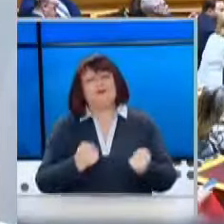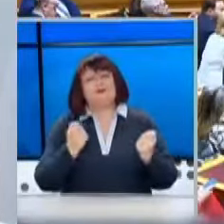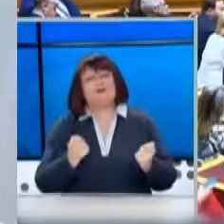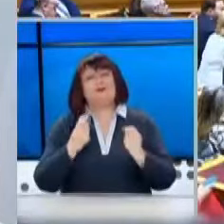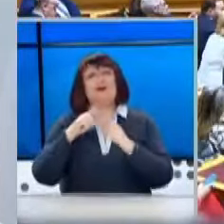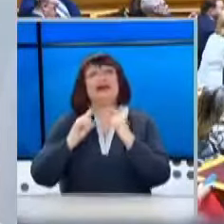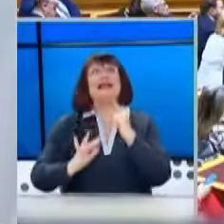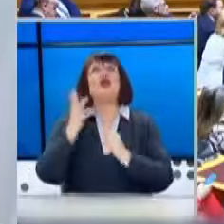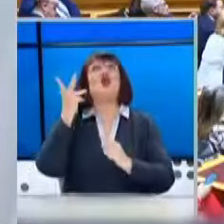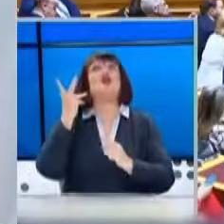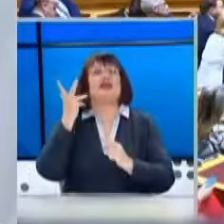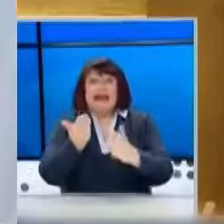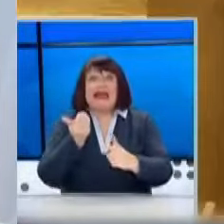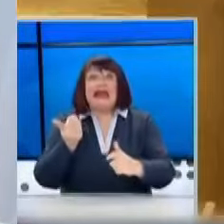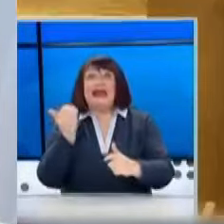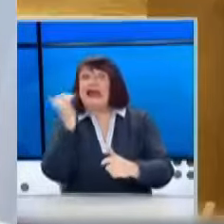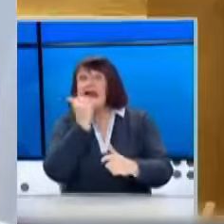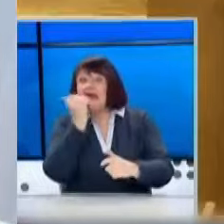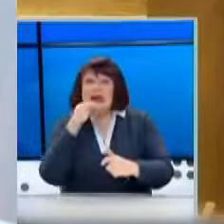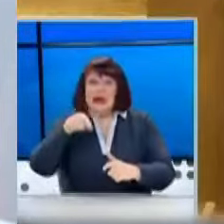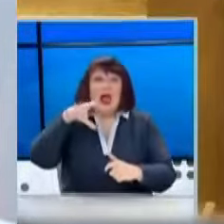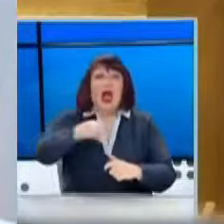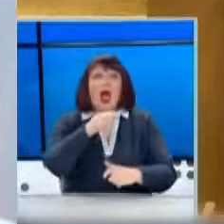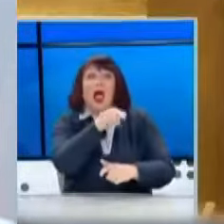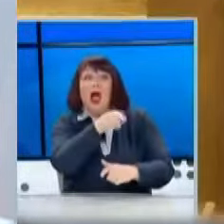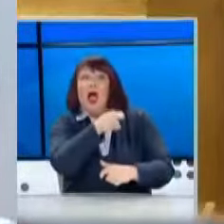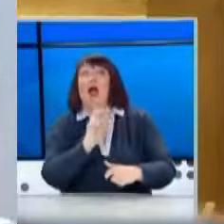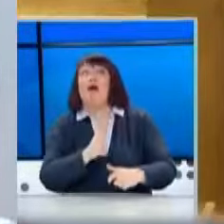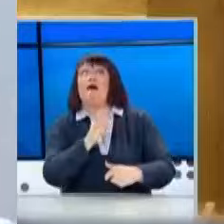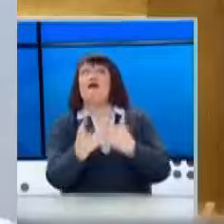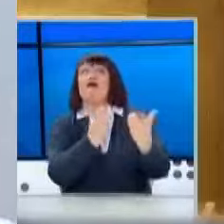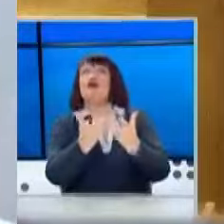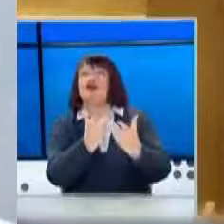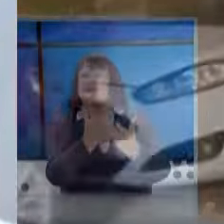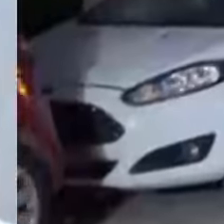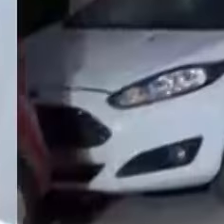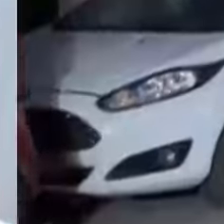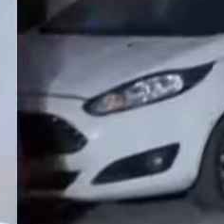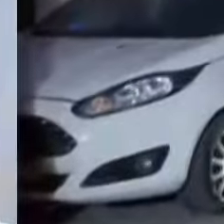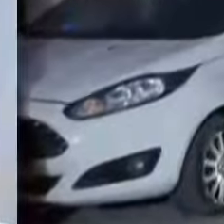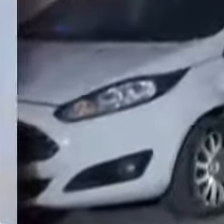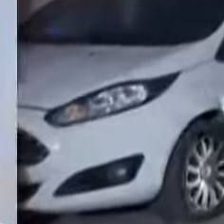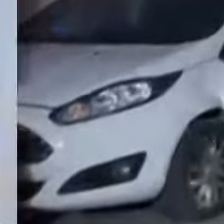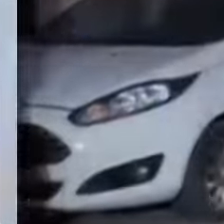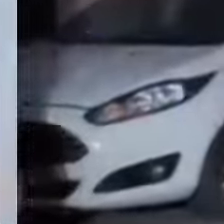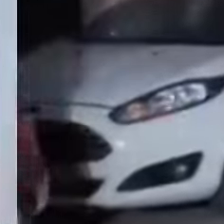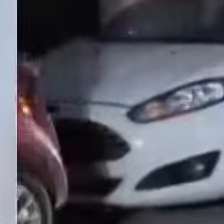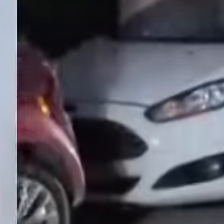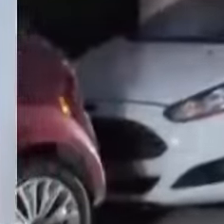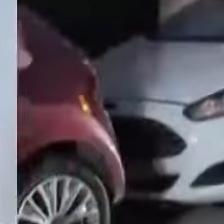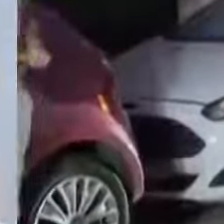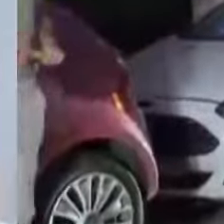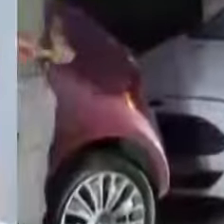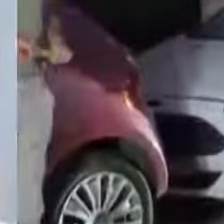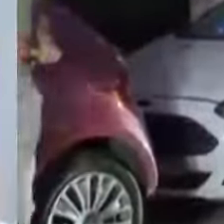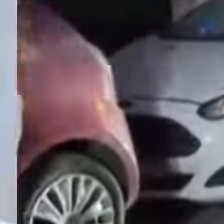πάμε τώρα και στον ΣΥΡΙΖΑ. Σήμερα λήγει η προθεσμία για την υποβολή υποψηφιότητων. Μία